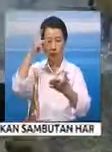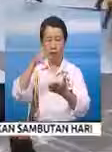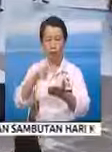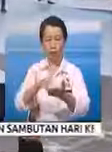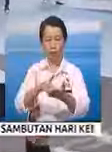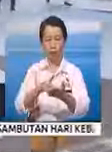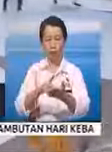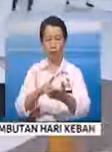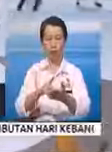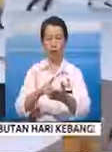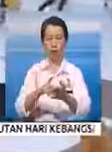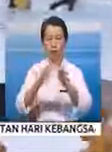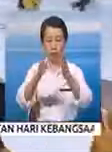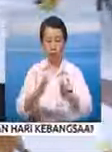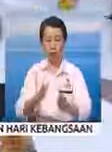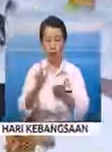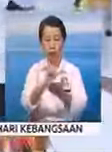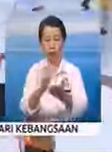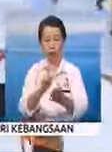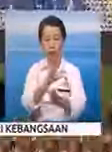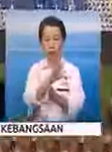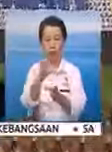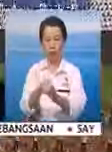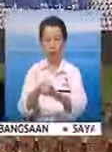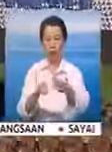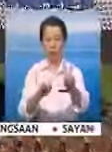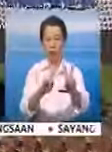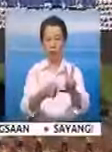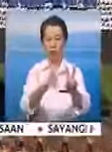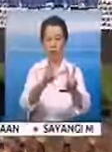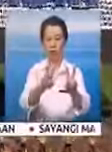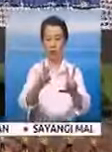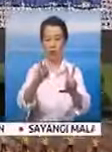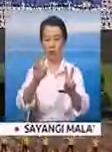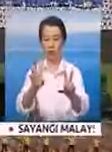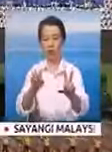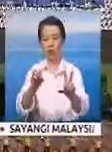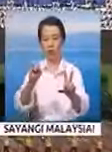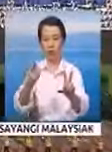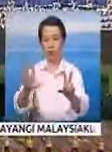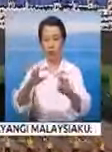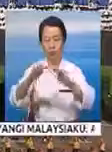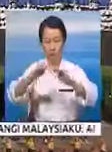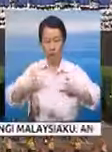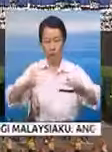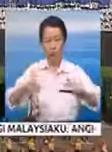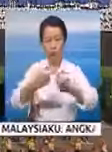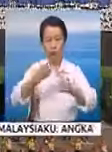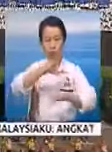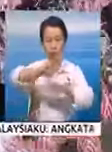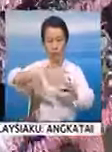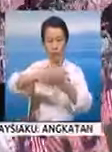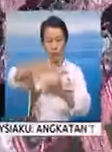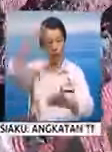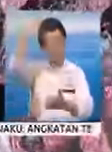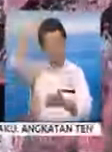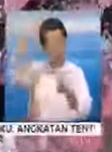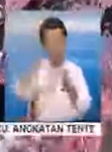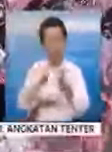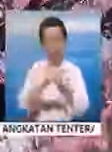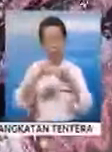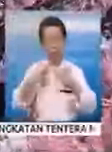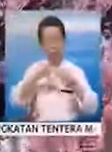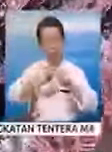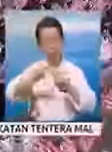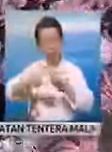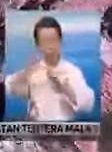sebagai human graphic menerusi pembabitan 2,250 pelajar sekolah menengah dari seluruh Selangor dengan menengahkan